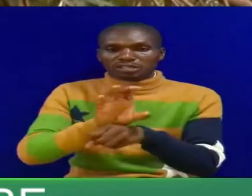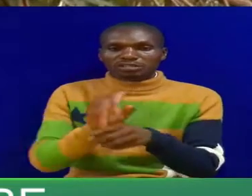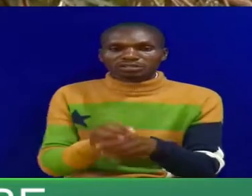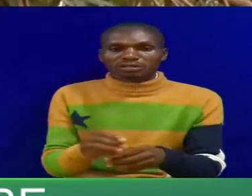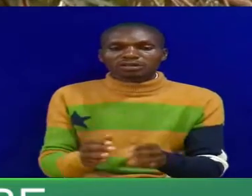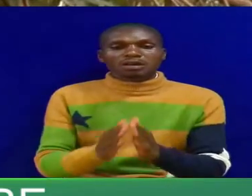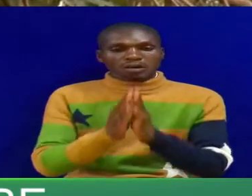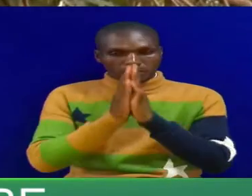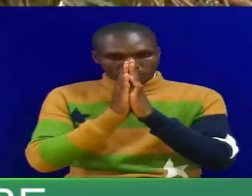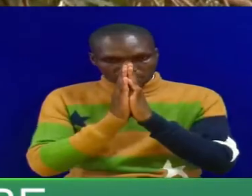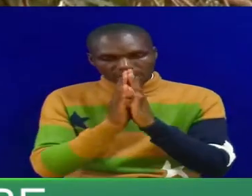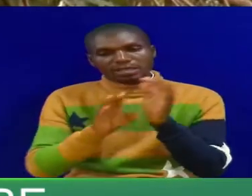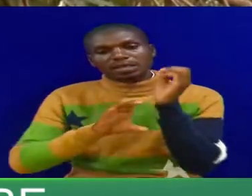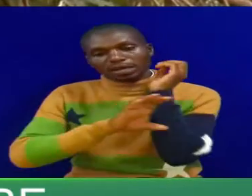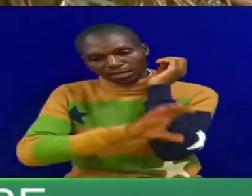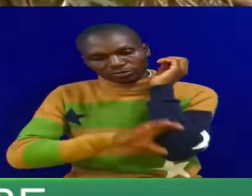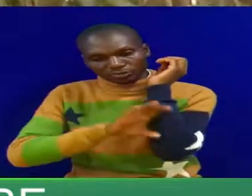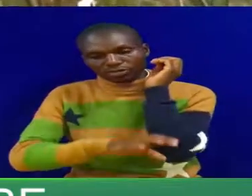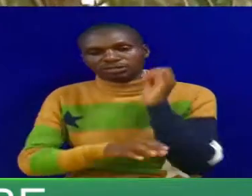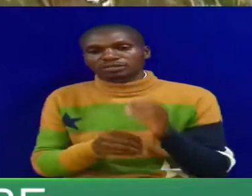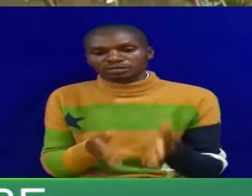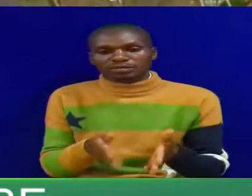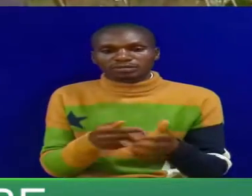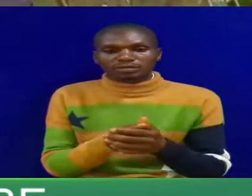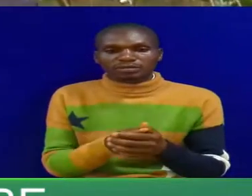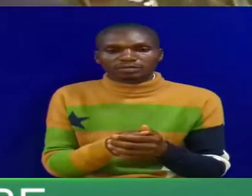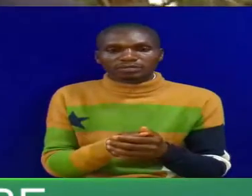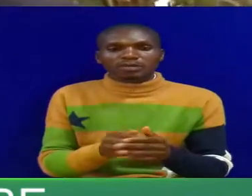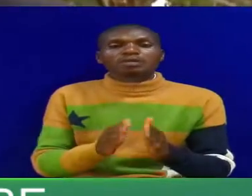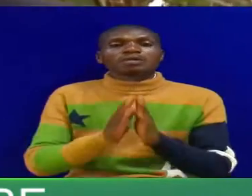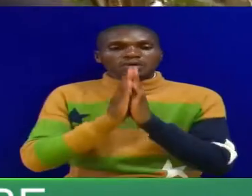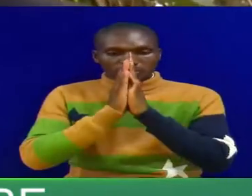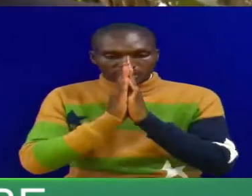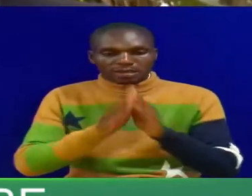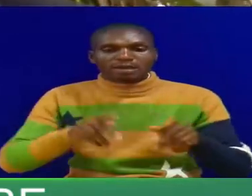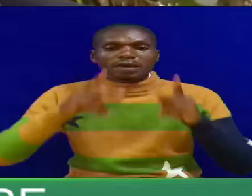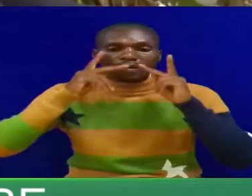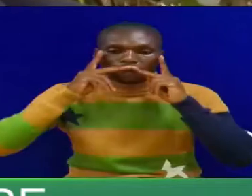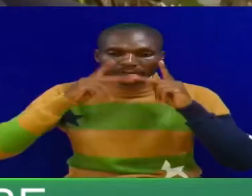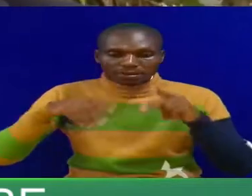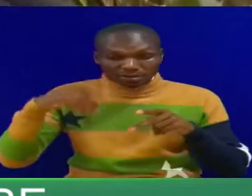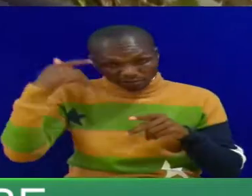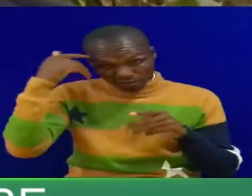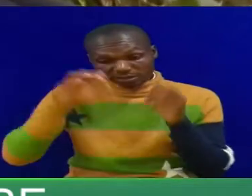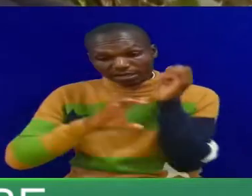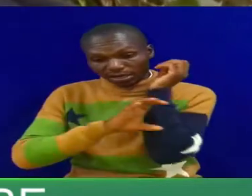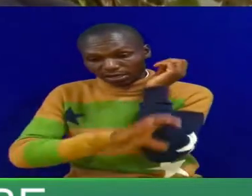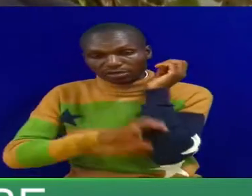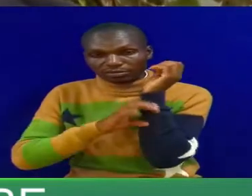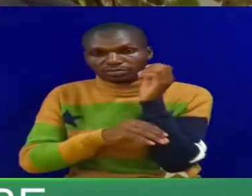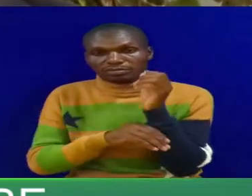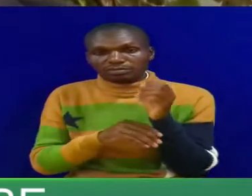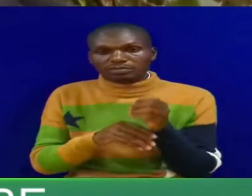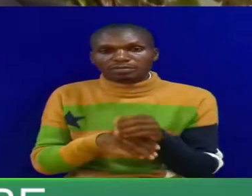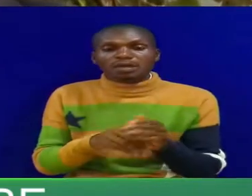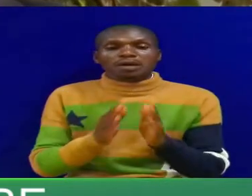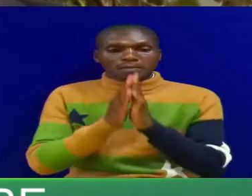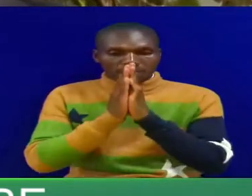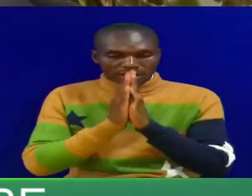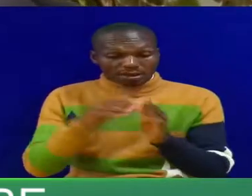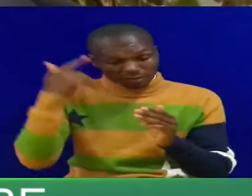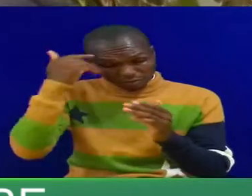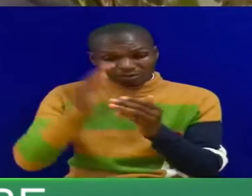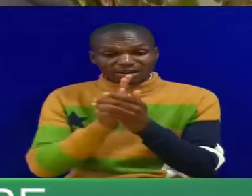kuombea nchi yetu ya Kenya. Tuombe amani kwa sababu ya nchi yetu ya Kenya. Tuombe kwa sababu ya viongozi wale